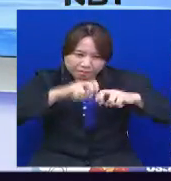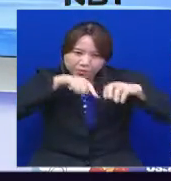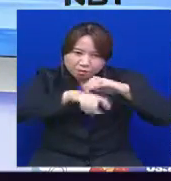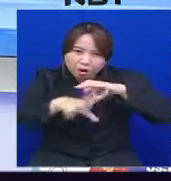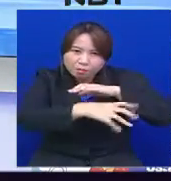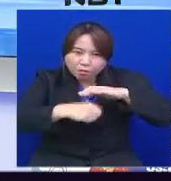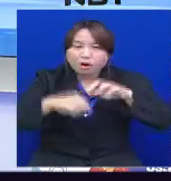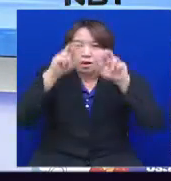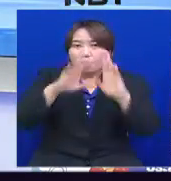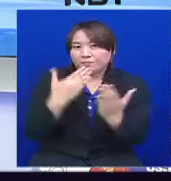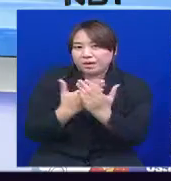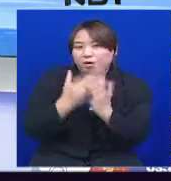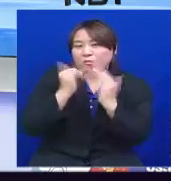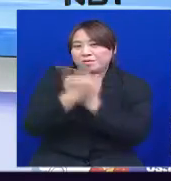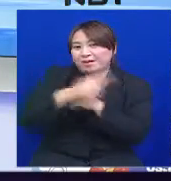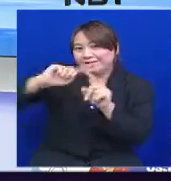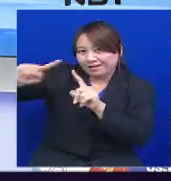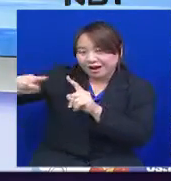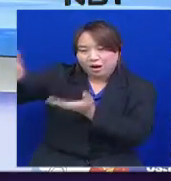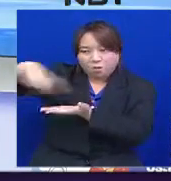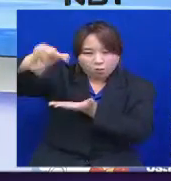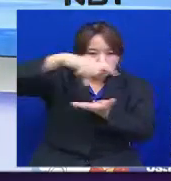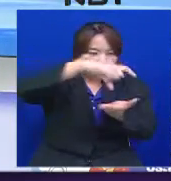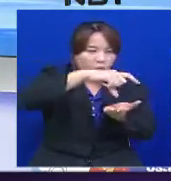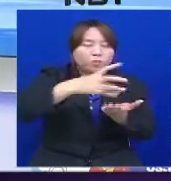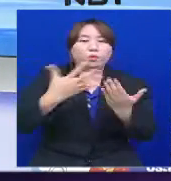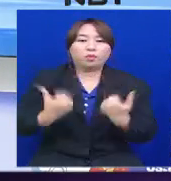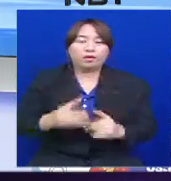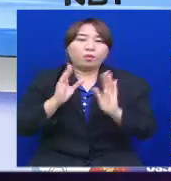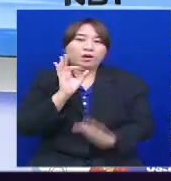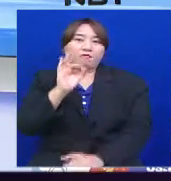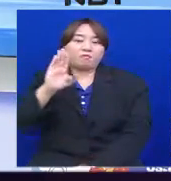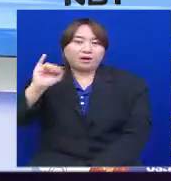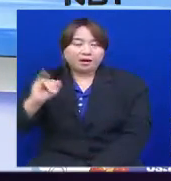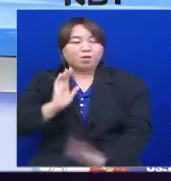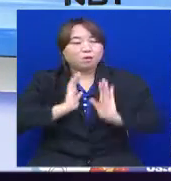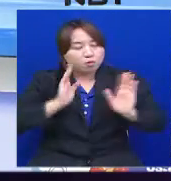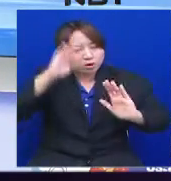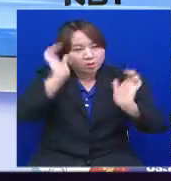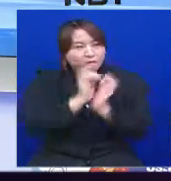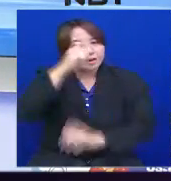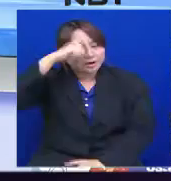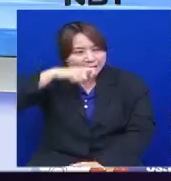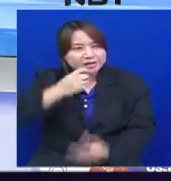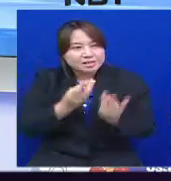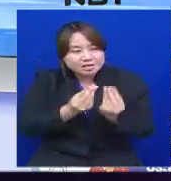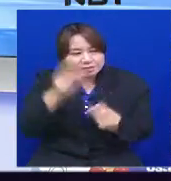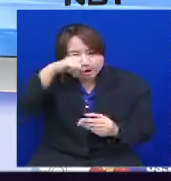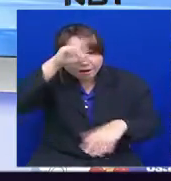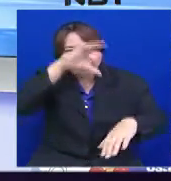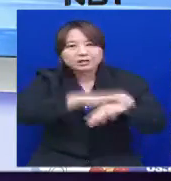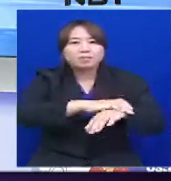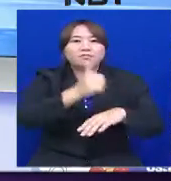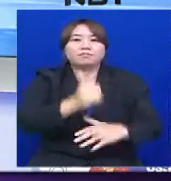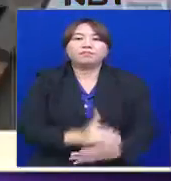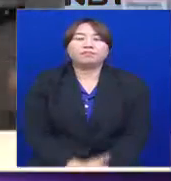หลายประเทศให้โอนเงินเข้าบัญชีของตนขณะที่เจ้าหน้าที่ fbiขอบคุณตำรวจไทยที่เร่งติดตามตัวผู้ต้องหามาดำเนินคดี